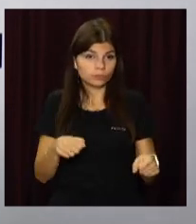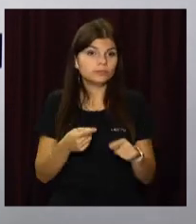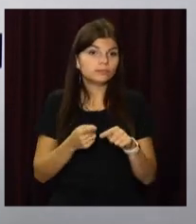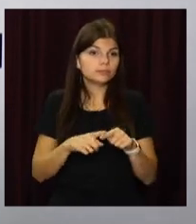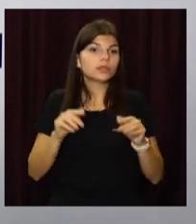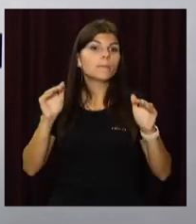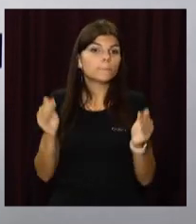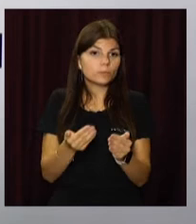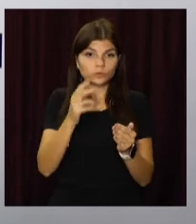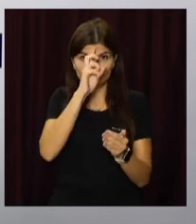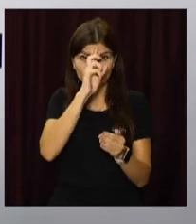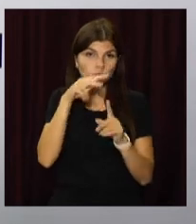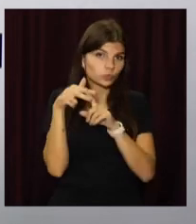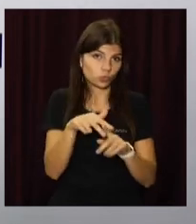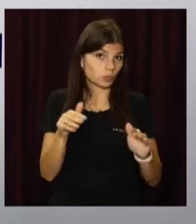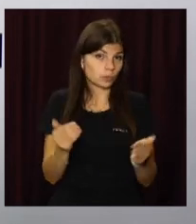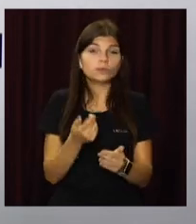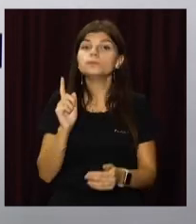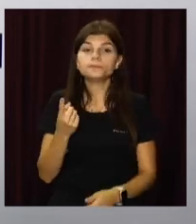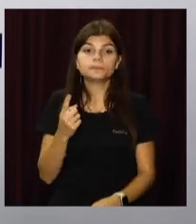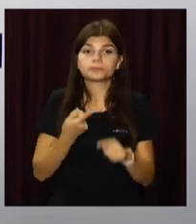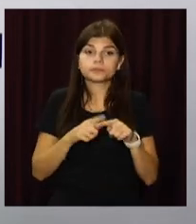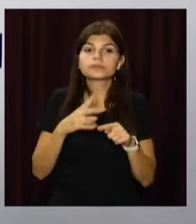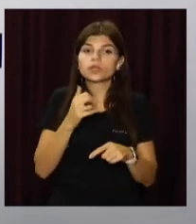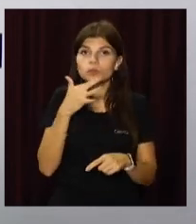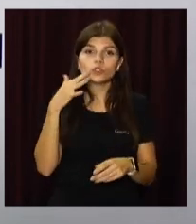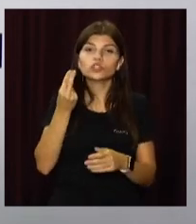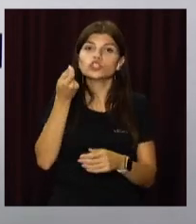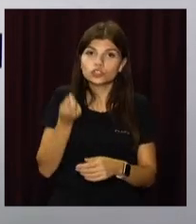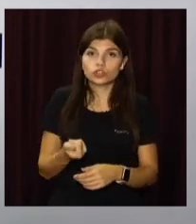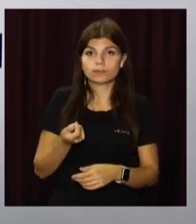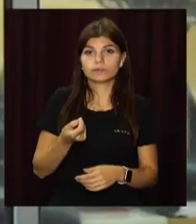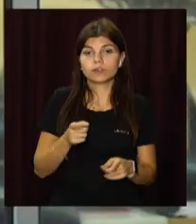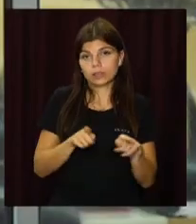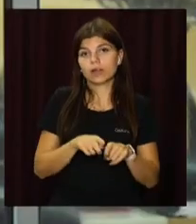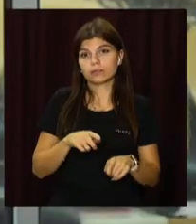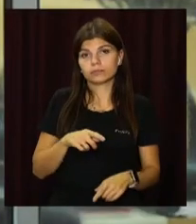значне зменшення бюджетного навантаження, тому що це набагато дешевше, коштує.